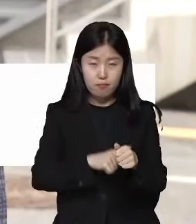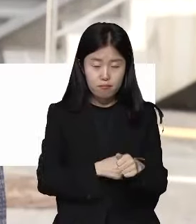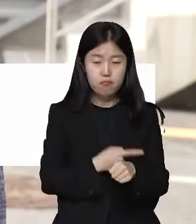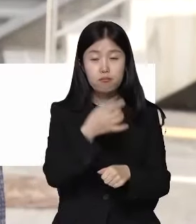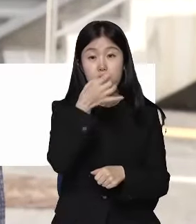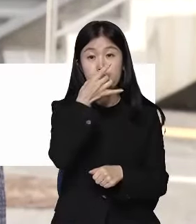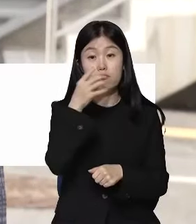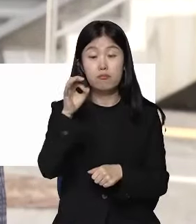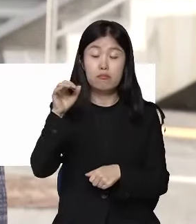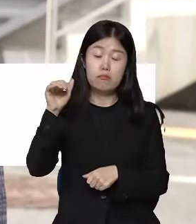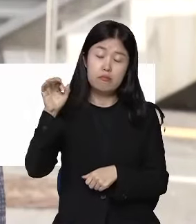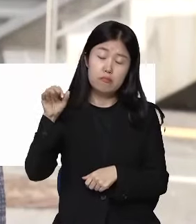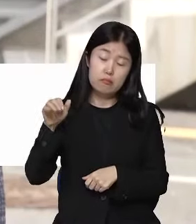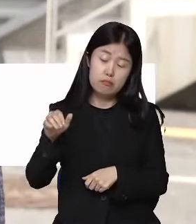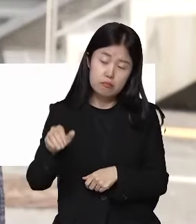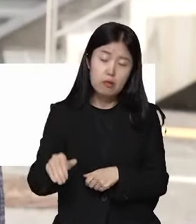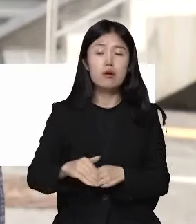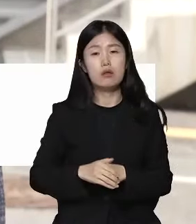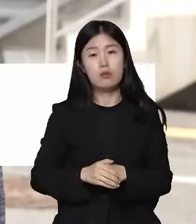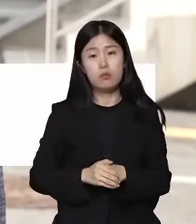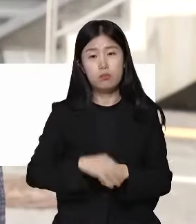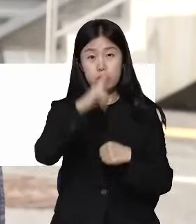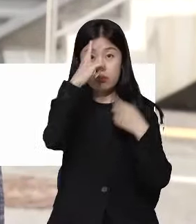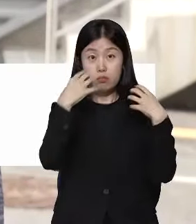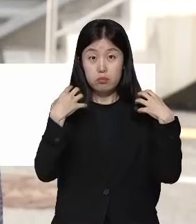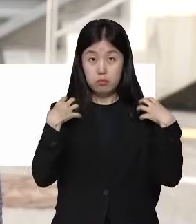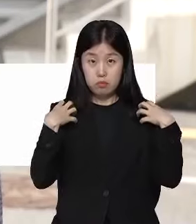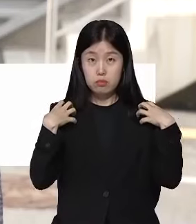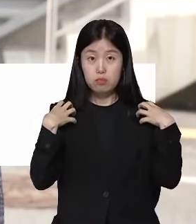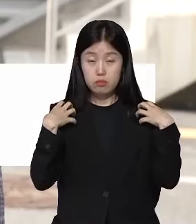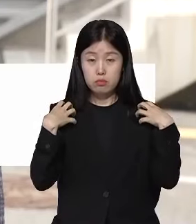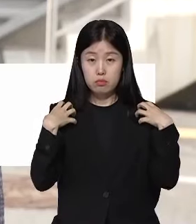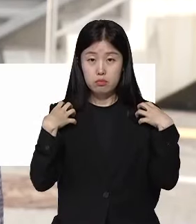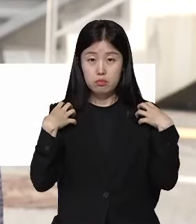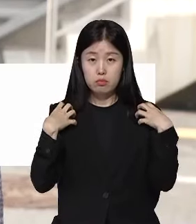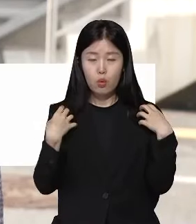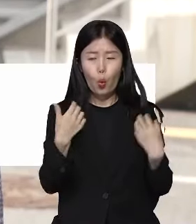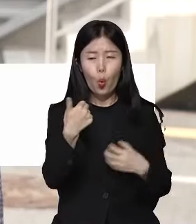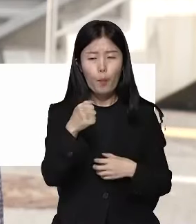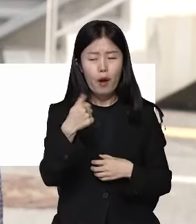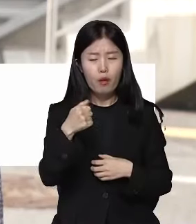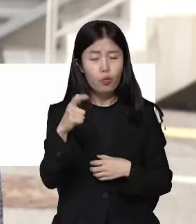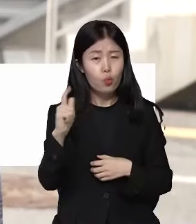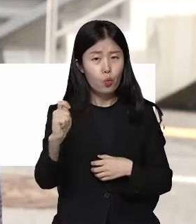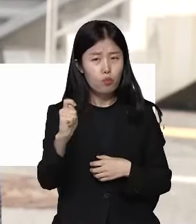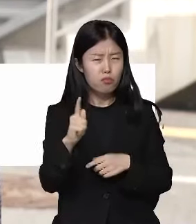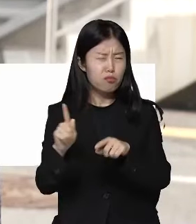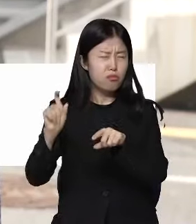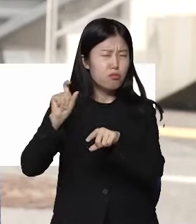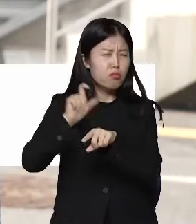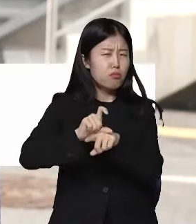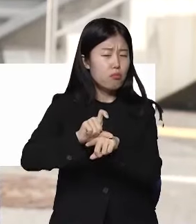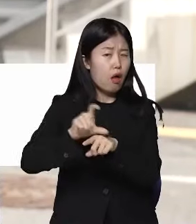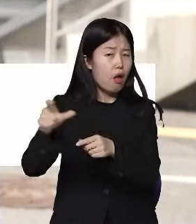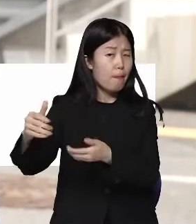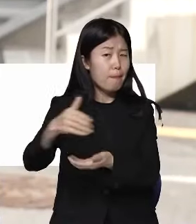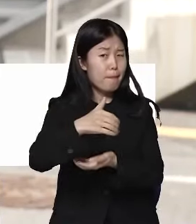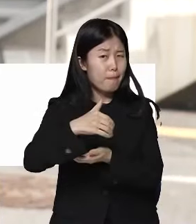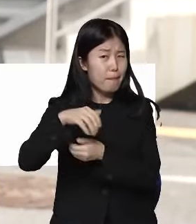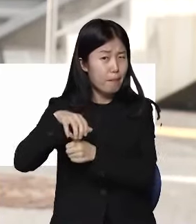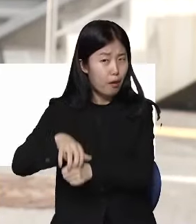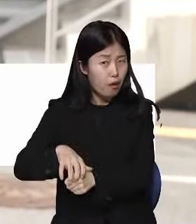하락이 예상됩니다. 그래서 지금 정부에서는 뭐 5만 톤 추가 경기 이렇게 생각하고